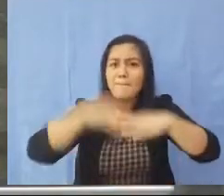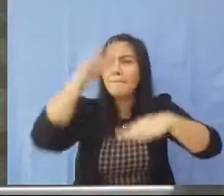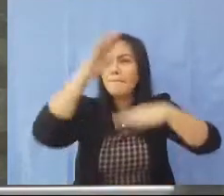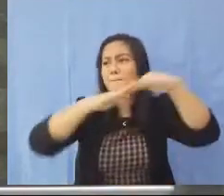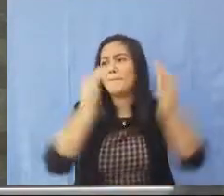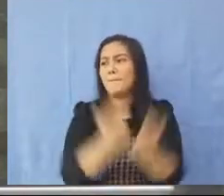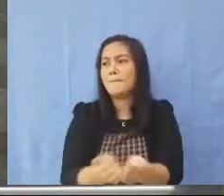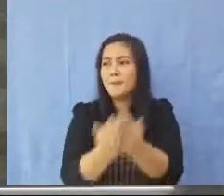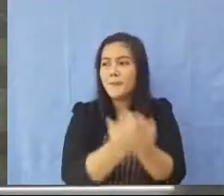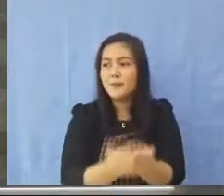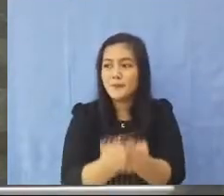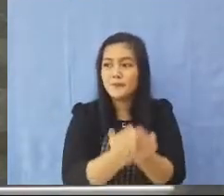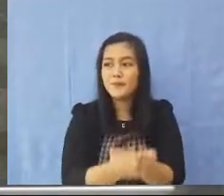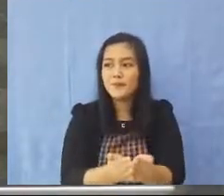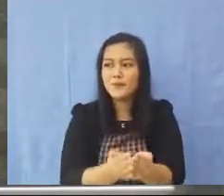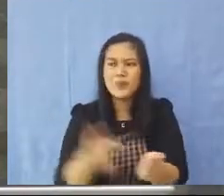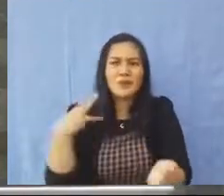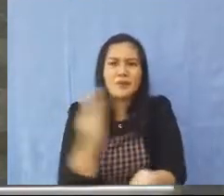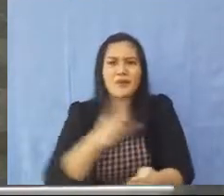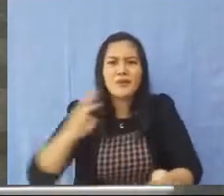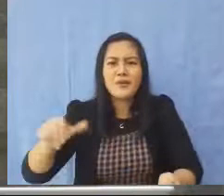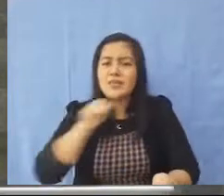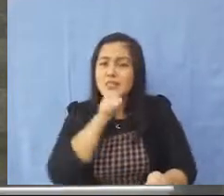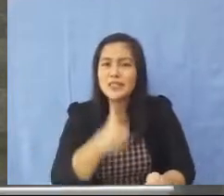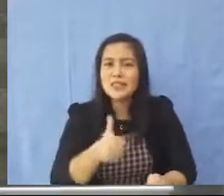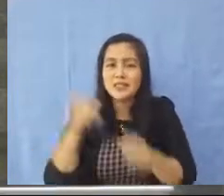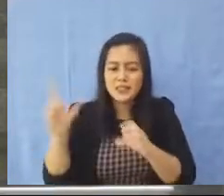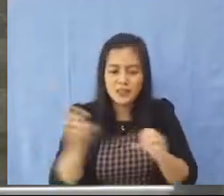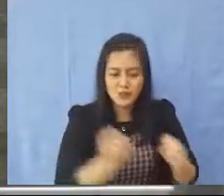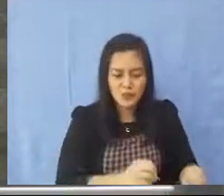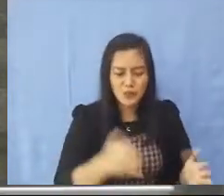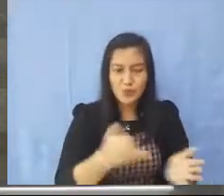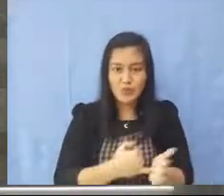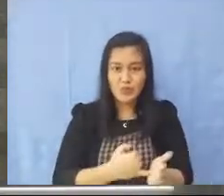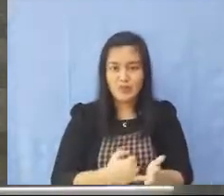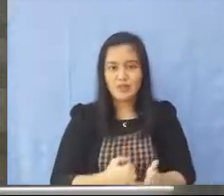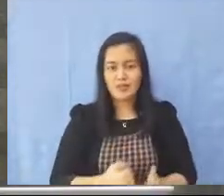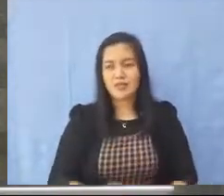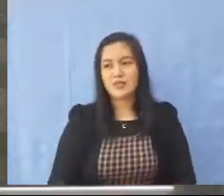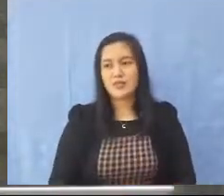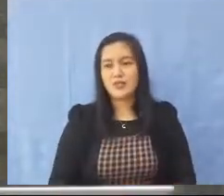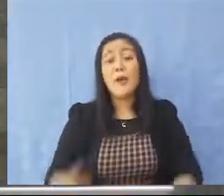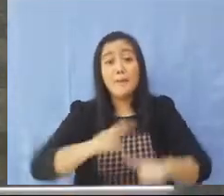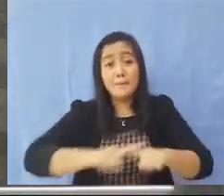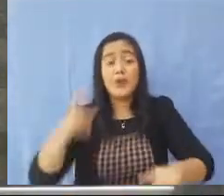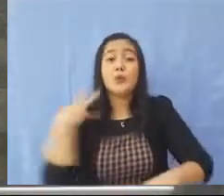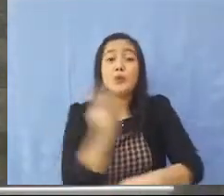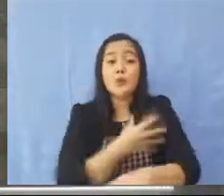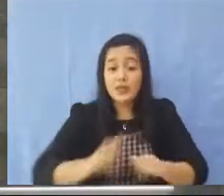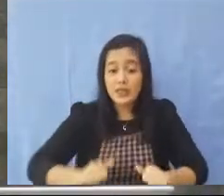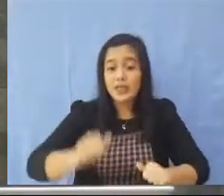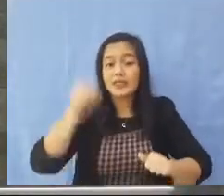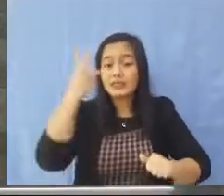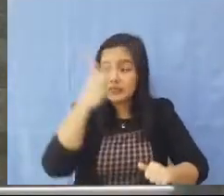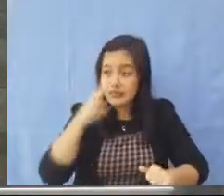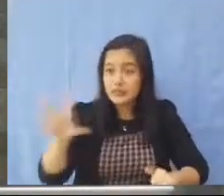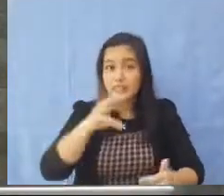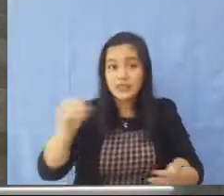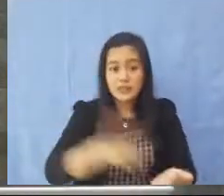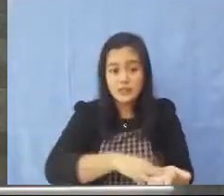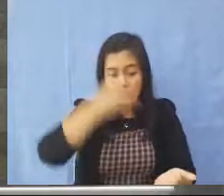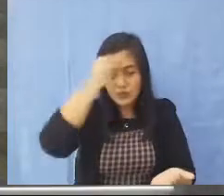sa tao, hindi natin gagawin yun kasi hindi natin kakayanin. Pero makita natin yung obedience ni Noah sa Diyos. And of course,